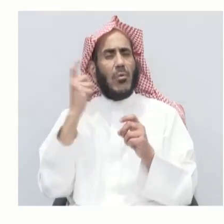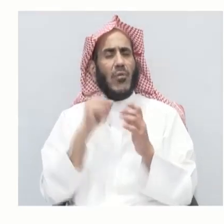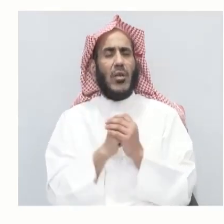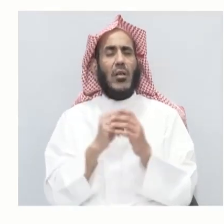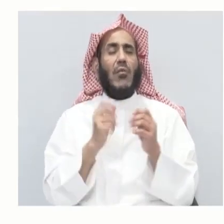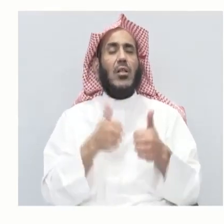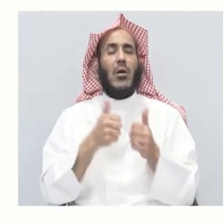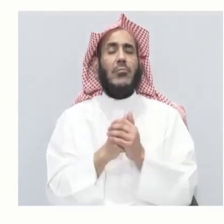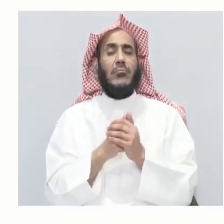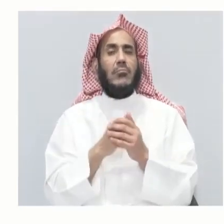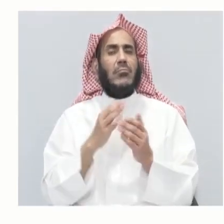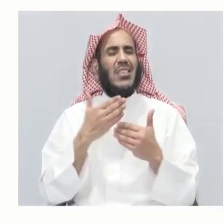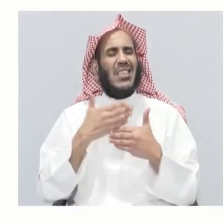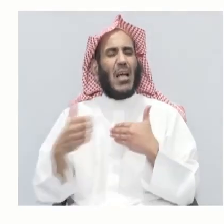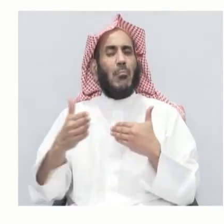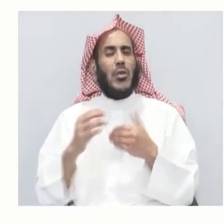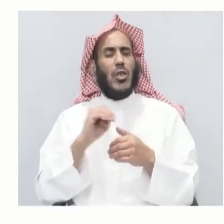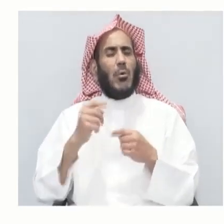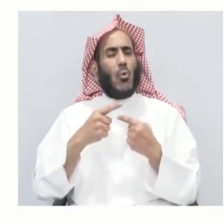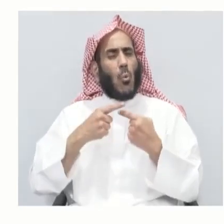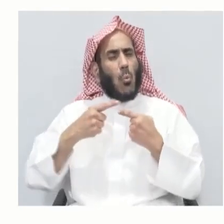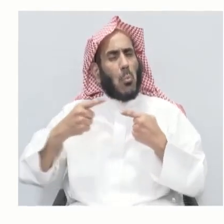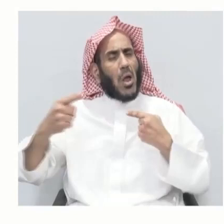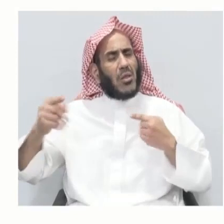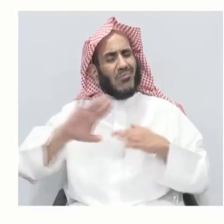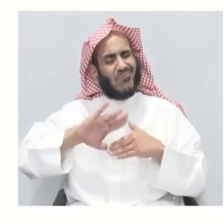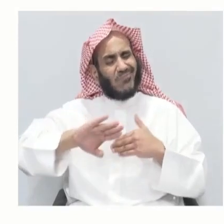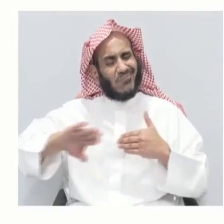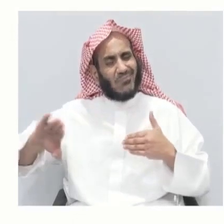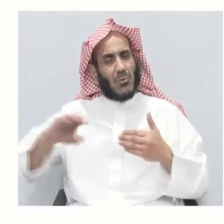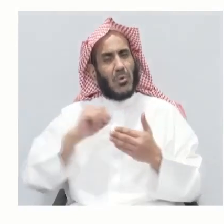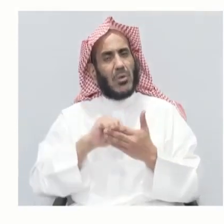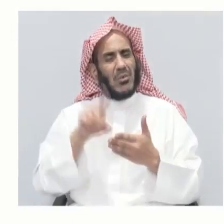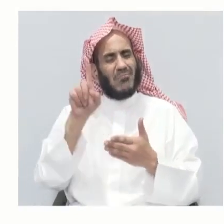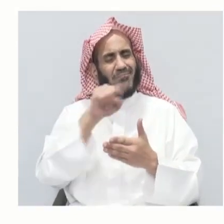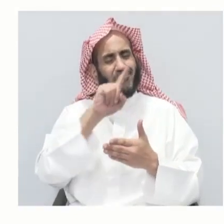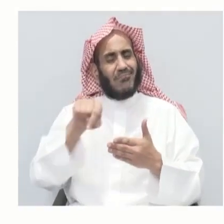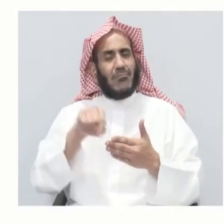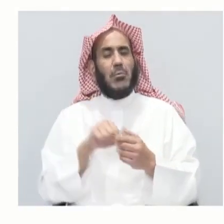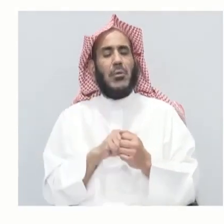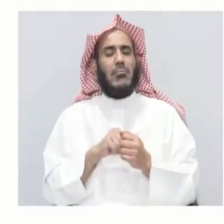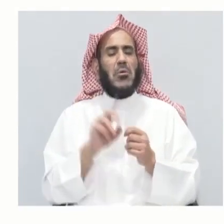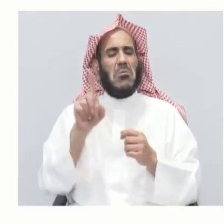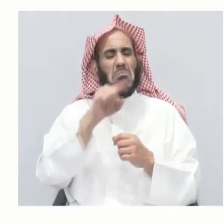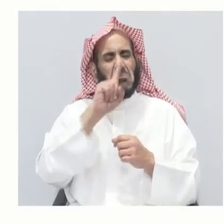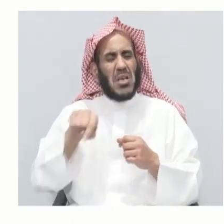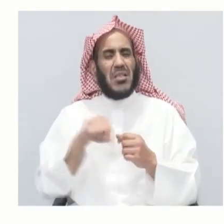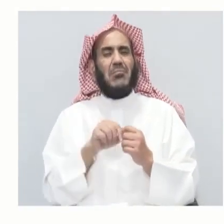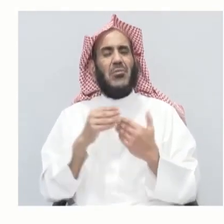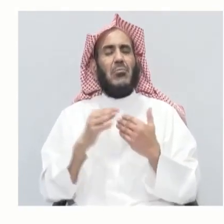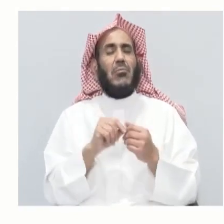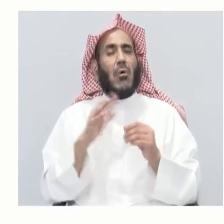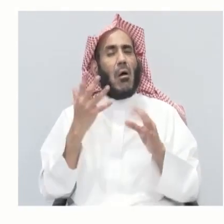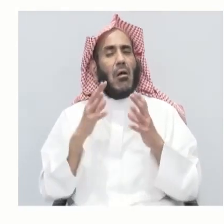اختبار التحصيلي استبعد الاجابات البعيده جدا واضع عليها علامه اكس هذه بعيده جدا هذه بعيده جدا فانا